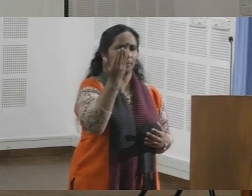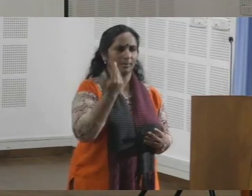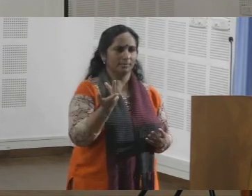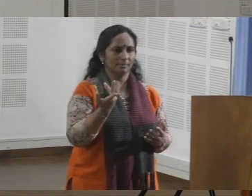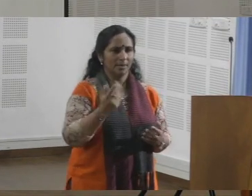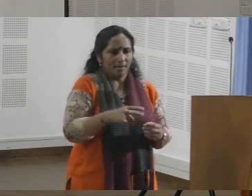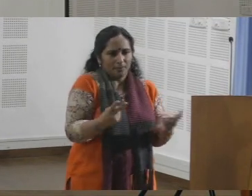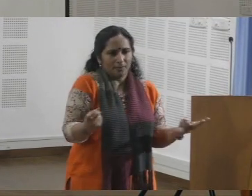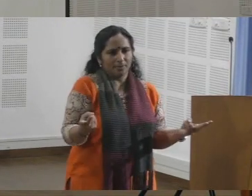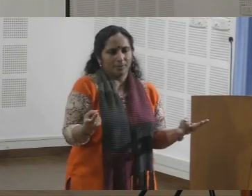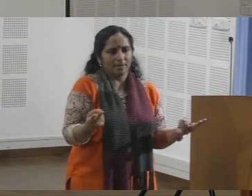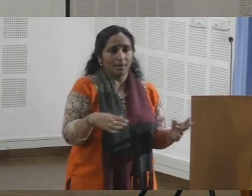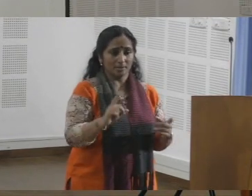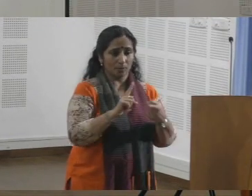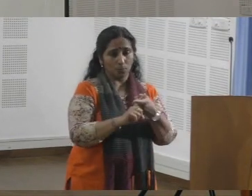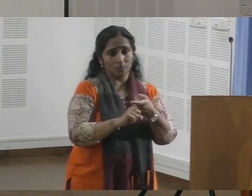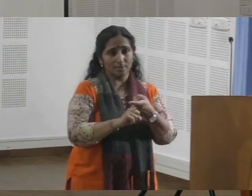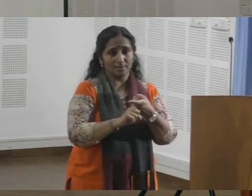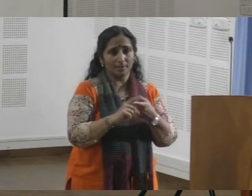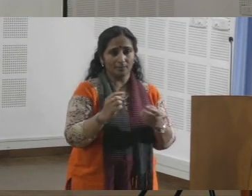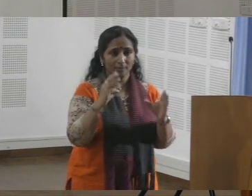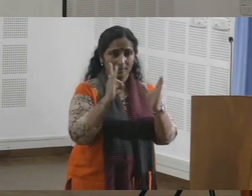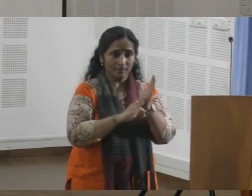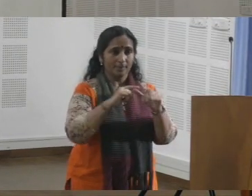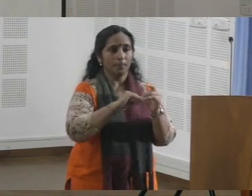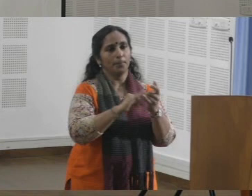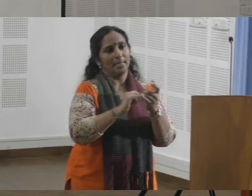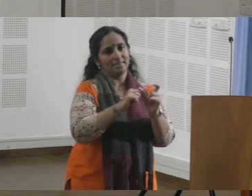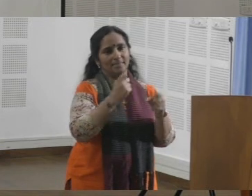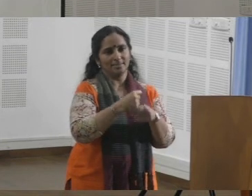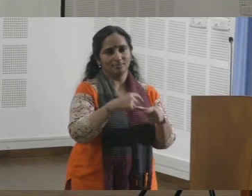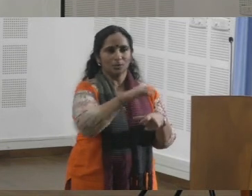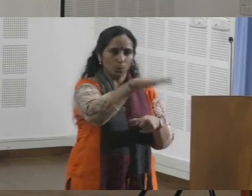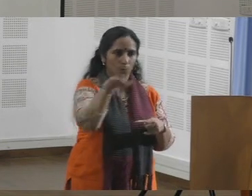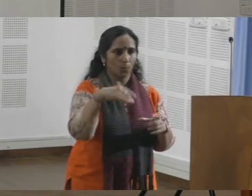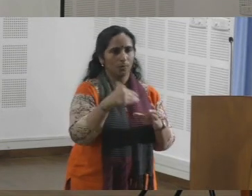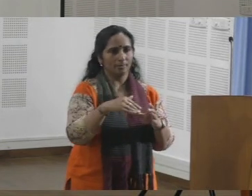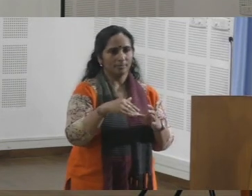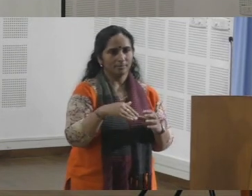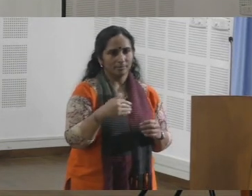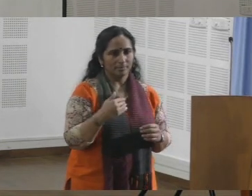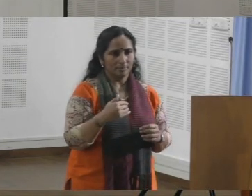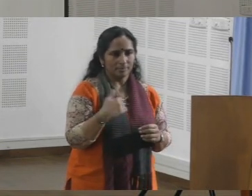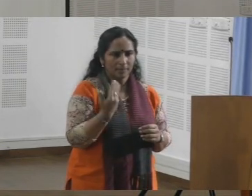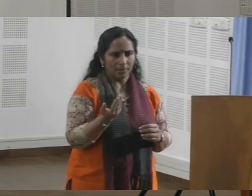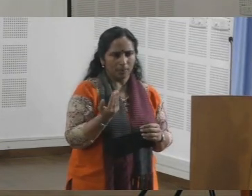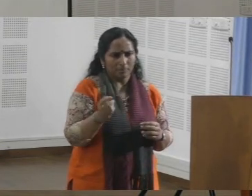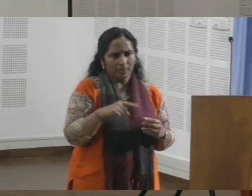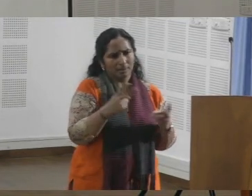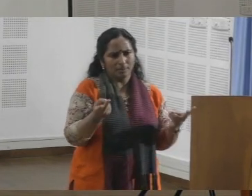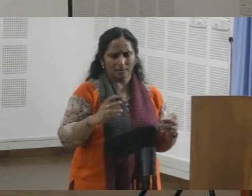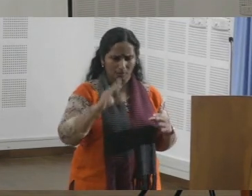കൊണ്ടുവരാൻ എനിക്ക് പറ്റി. ആ ഒരു പോസിറ്റീവ് മെസ്സേജാണ് എനിക്ക് പറയാനുള്ളത്. ലോ ഫങ്ഷൻ ഹൈ ഫങ്ഷൻ അങ്ങനെയൊന്നും പറഞ്ഞാലും അതിലൊന്നും